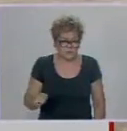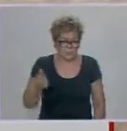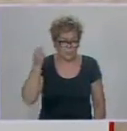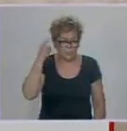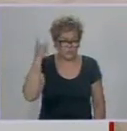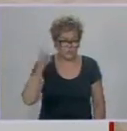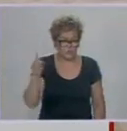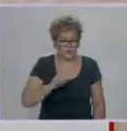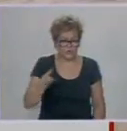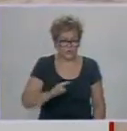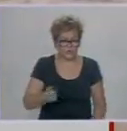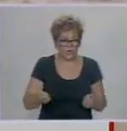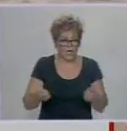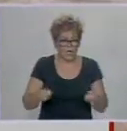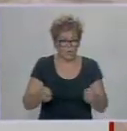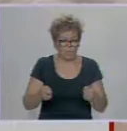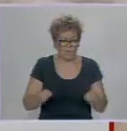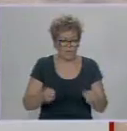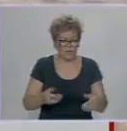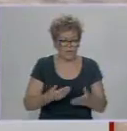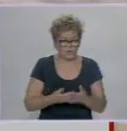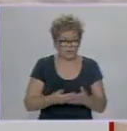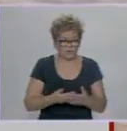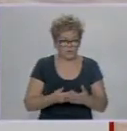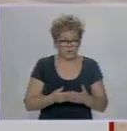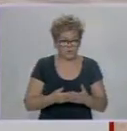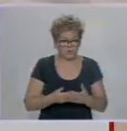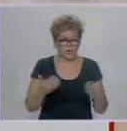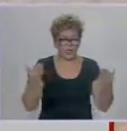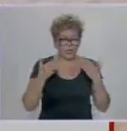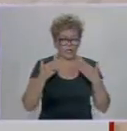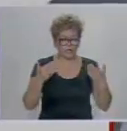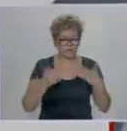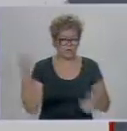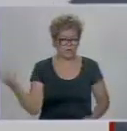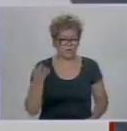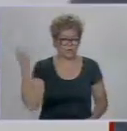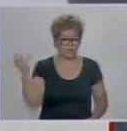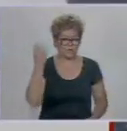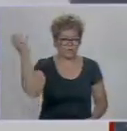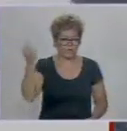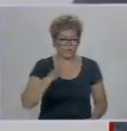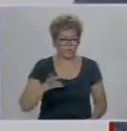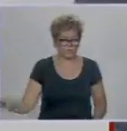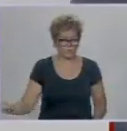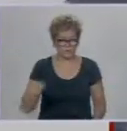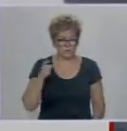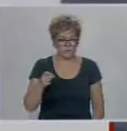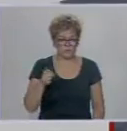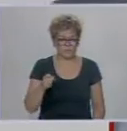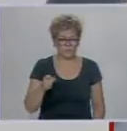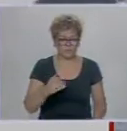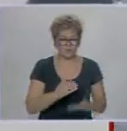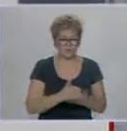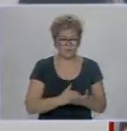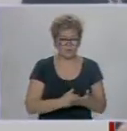un aparat să determine, deci numai bioxidul de carbon, ceva, adică fumul care îl vedem. Cel mai rău lucru că ne